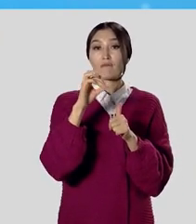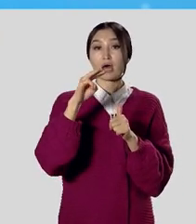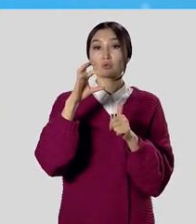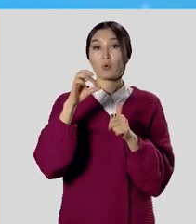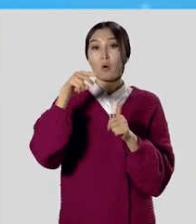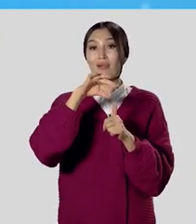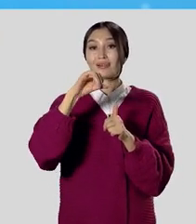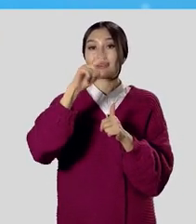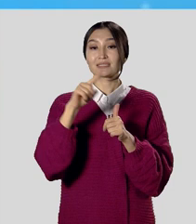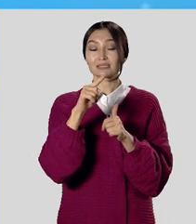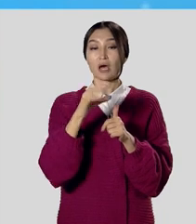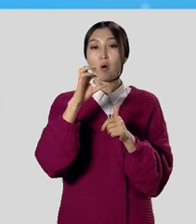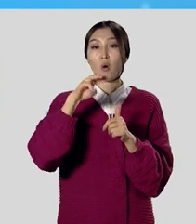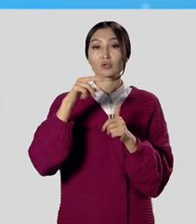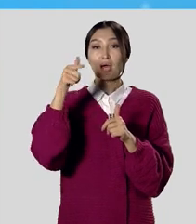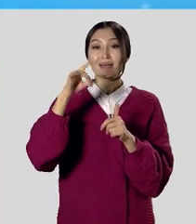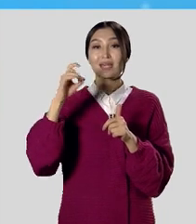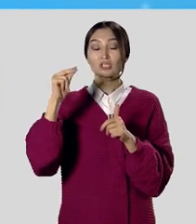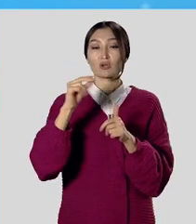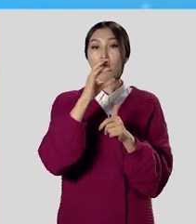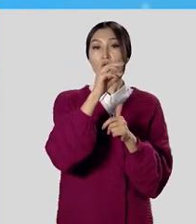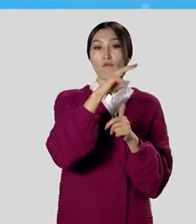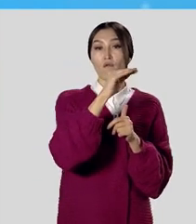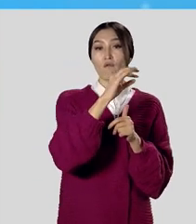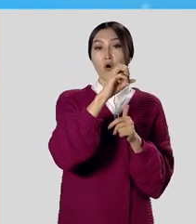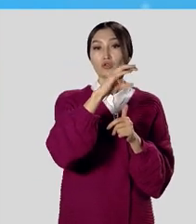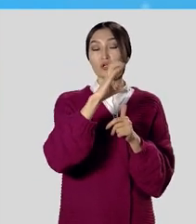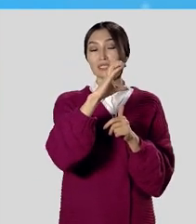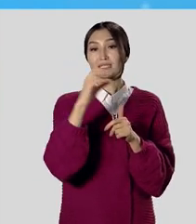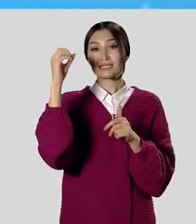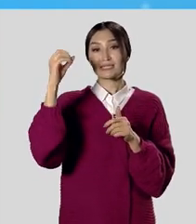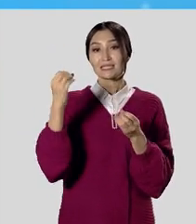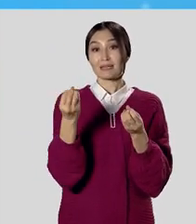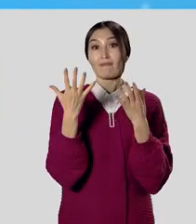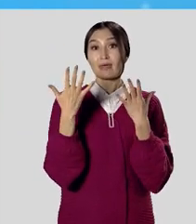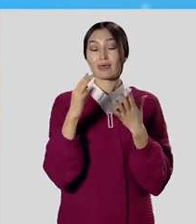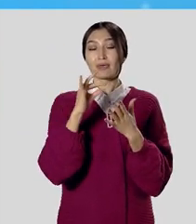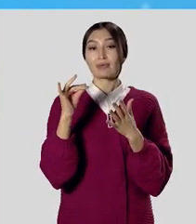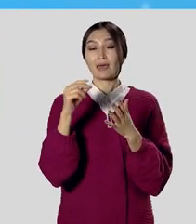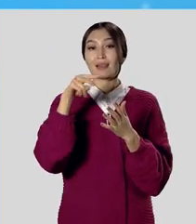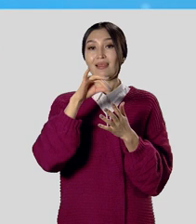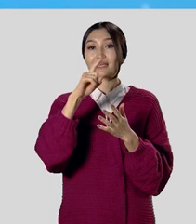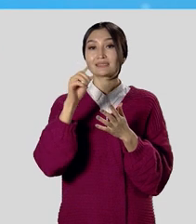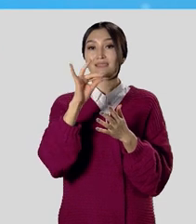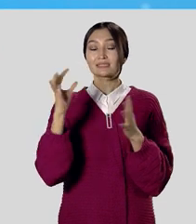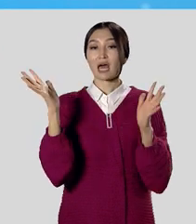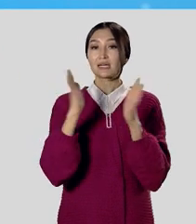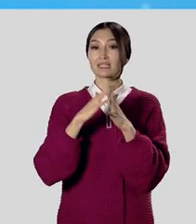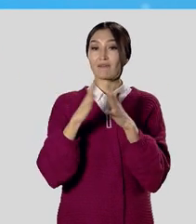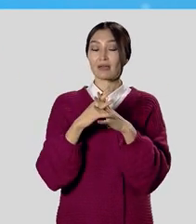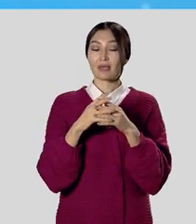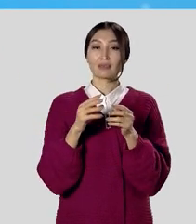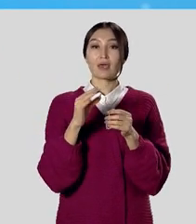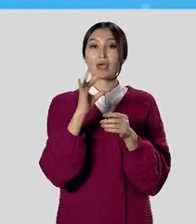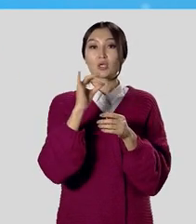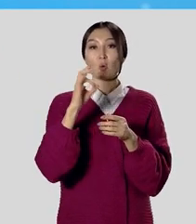фотолизом от греческого «фотос» – свет и лизис – растворение. Образовавшиеся